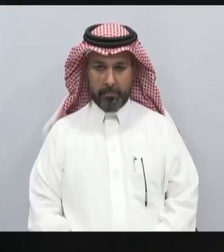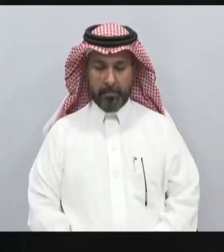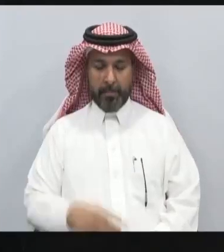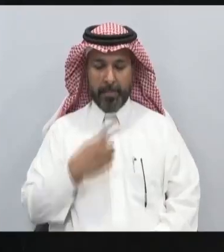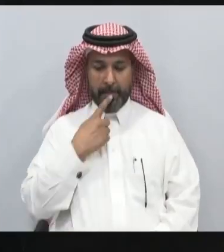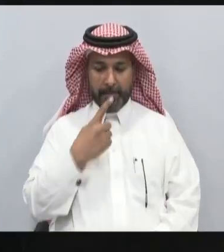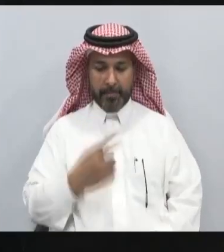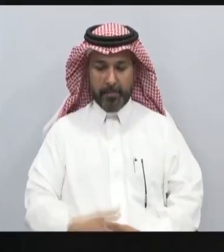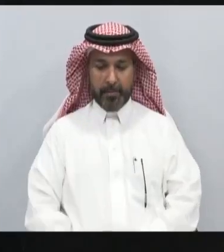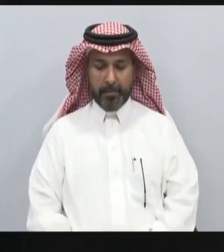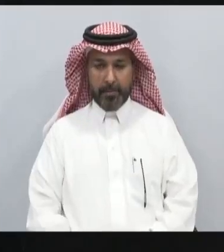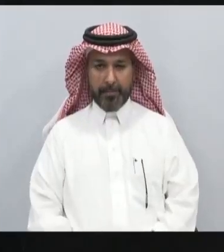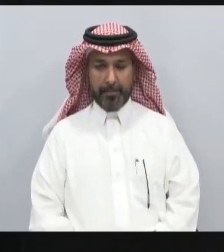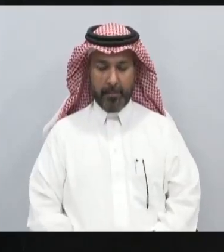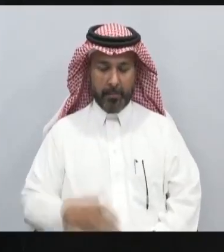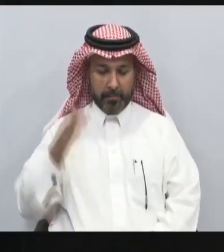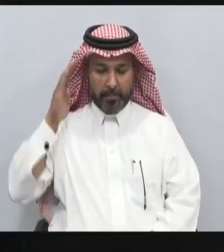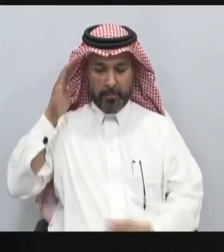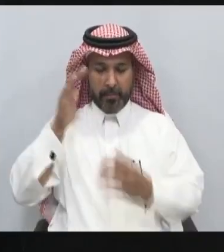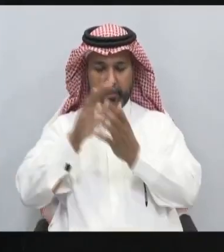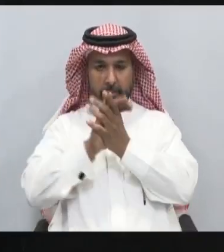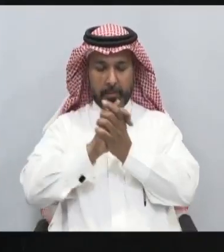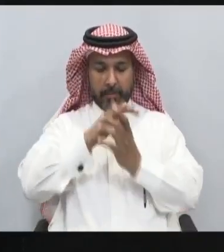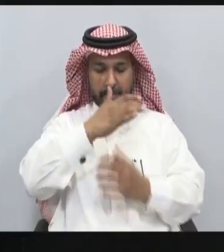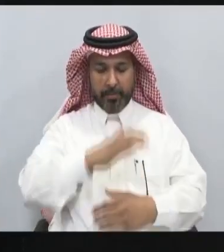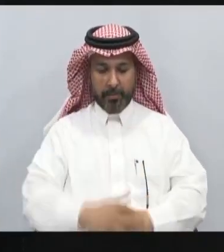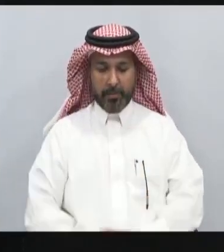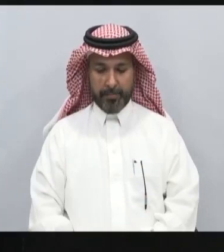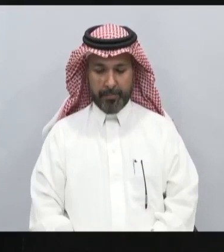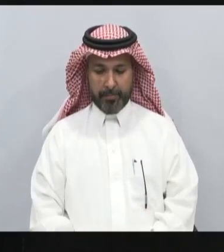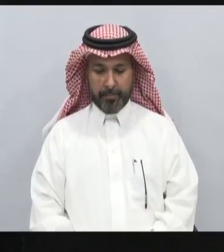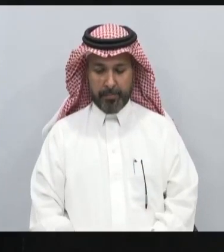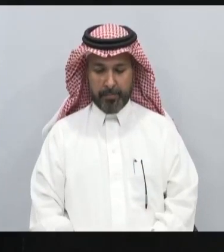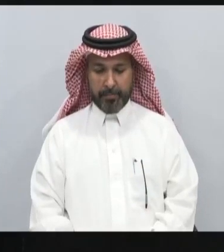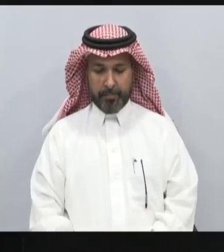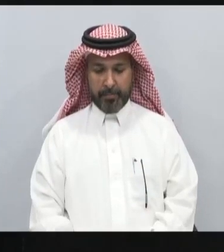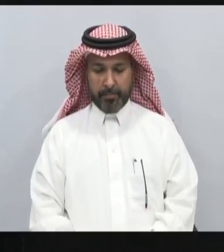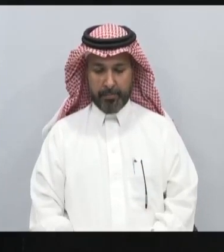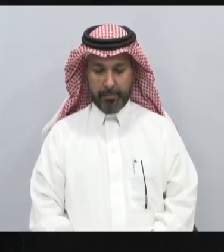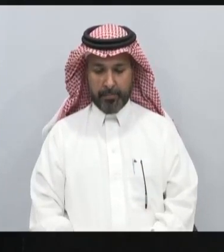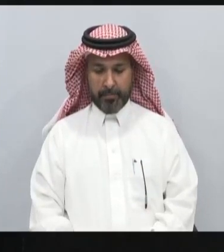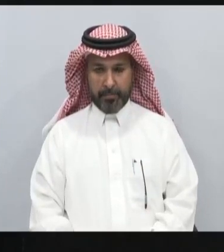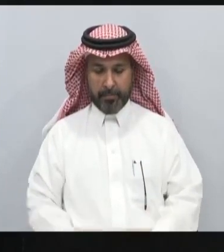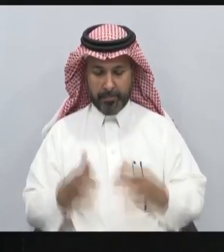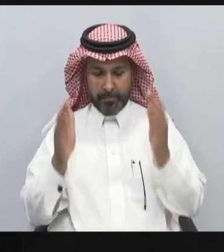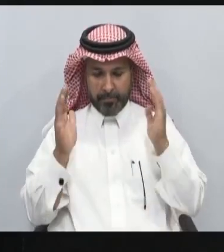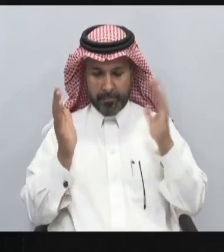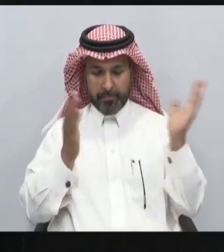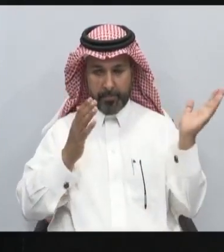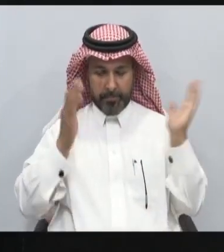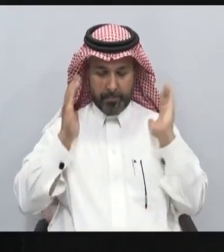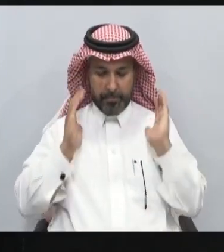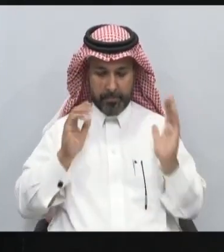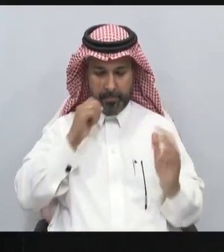بسم الله الرحمن الرحيم، والصلاة والسلام على أشرف الأنبياء والمرسلين نبينا محمد وعلى آله وصحبه وسلم تسليما كثيرا. أهلا وسهلا